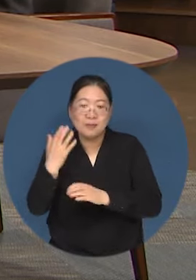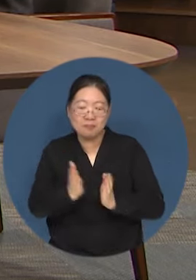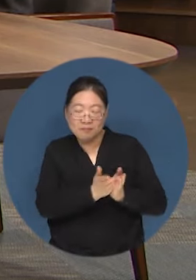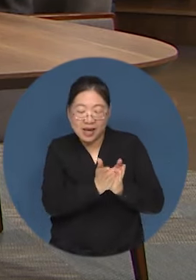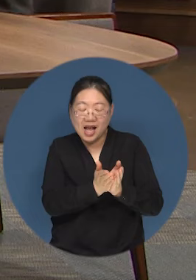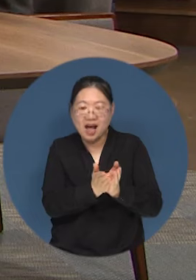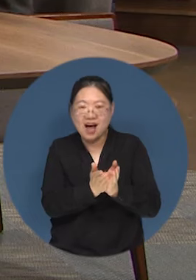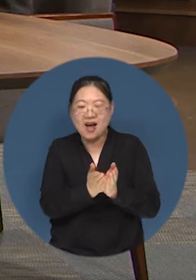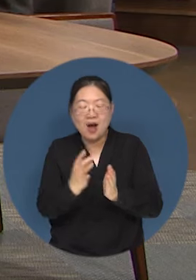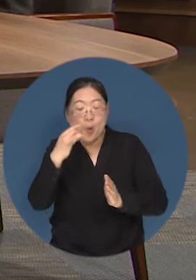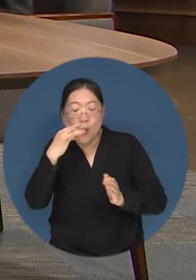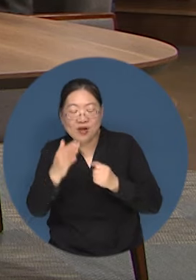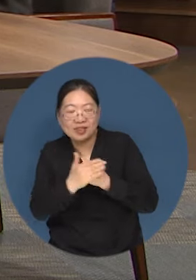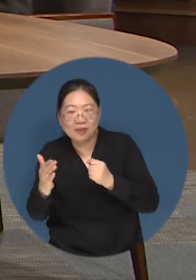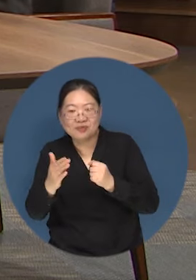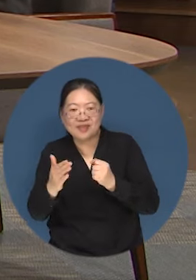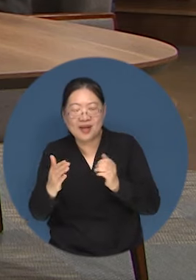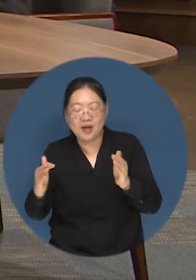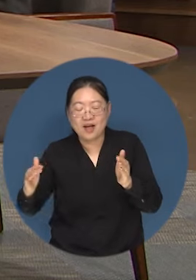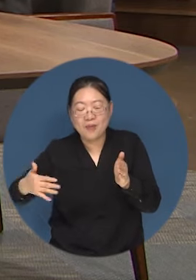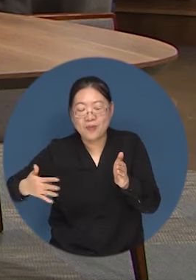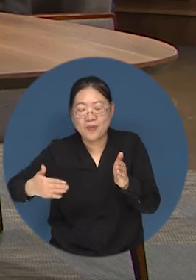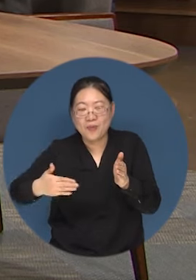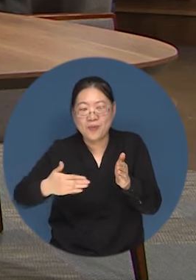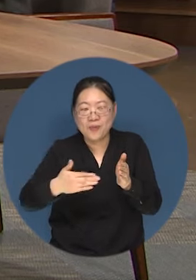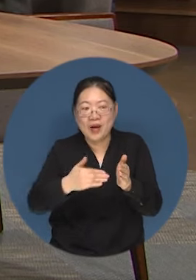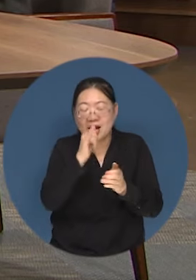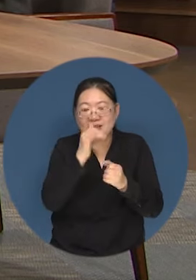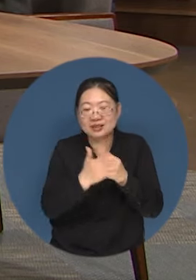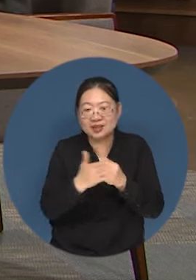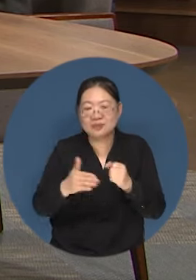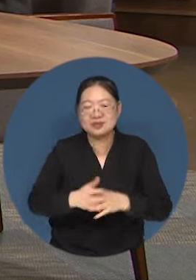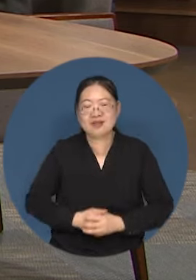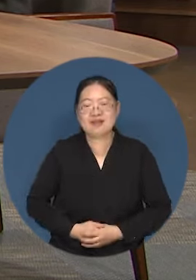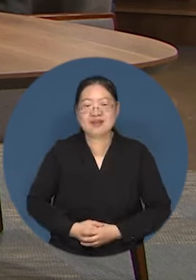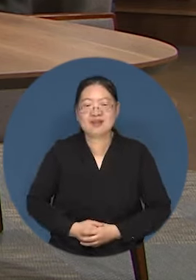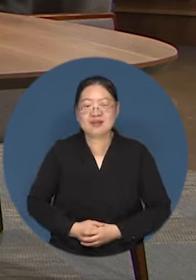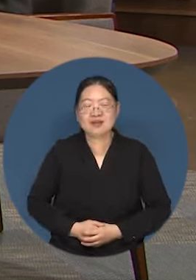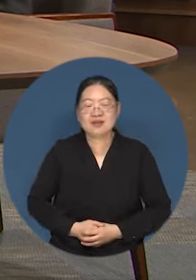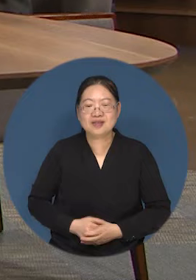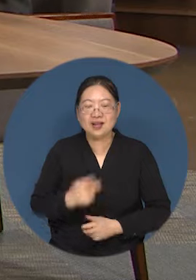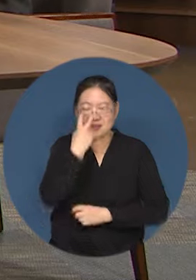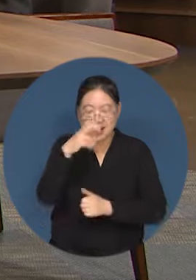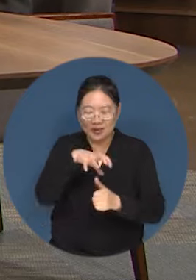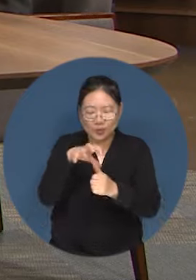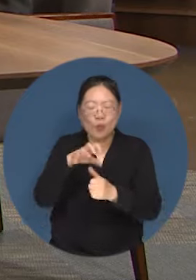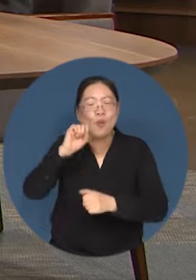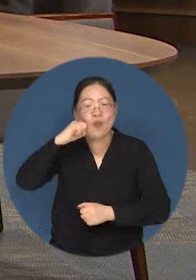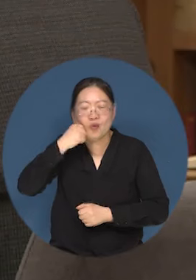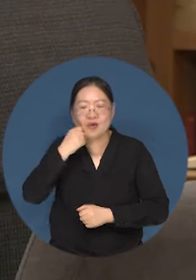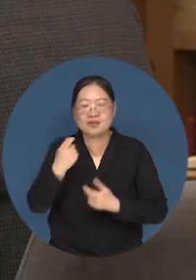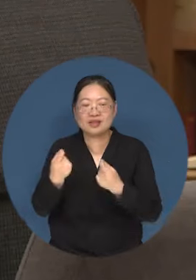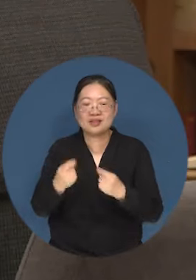또 다가오거든요. 그렇죠. 그래서 그런 부분에 있어서 좀 그 단속의 한계가 분명히 있어요.